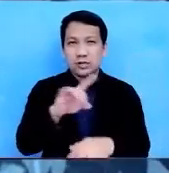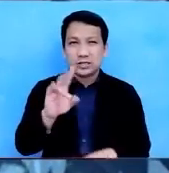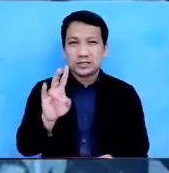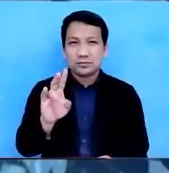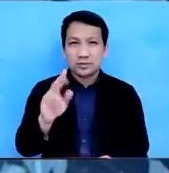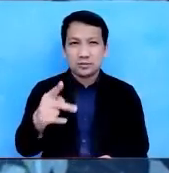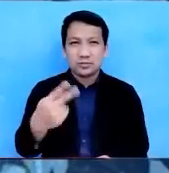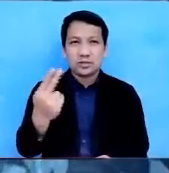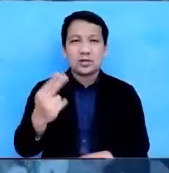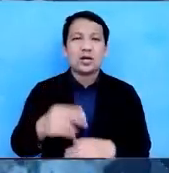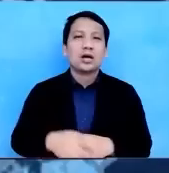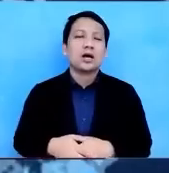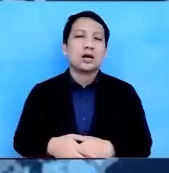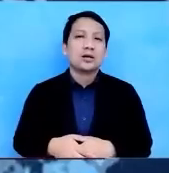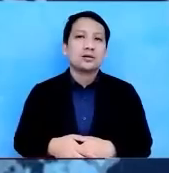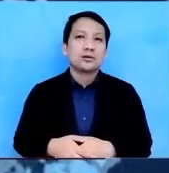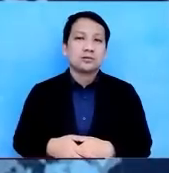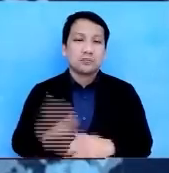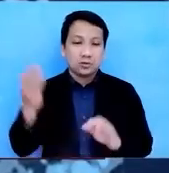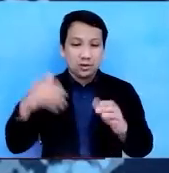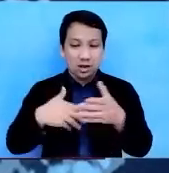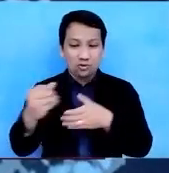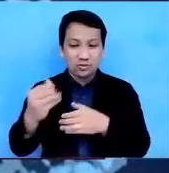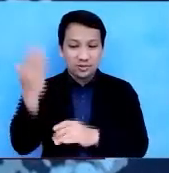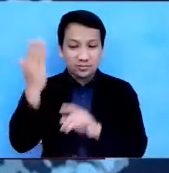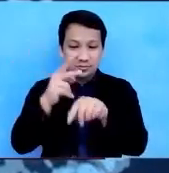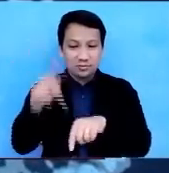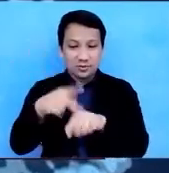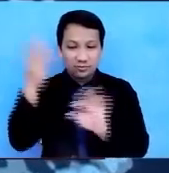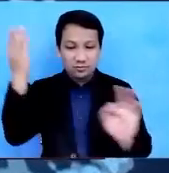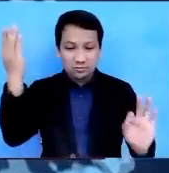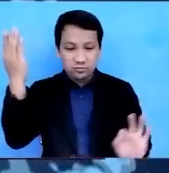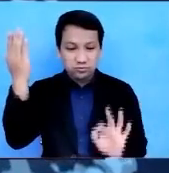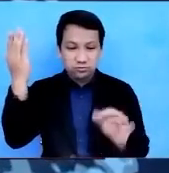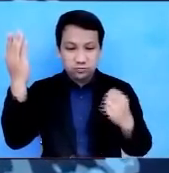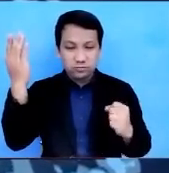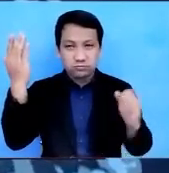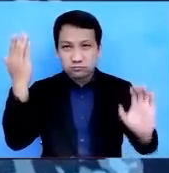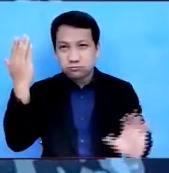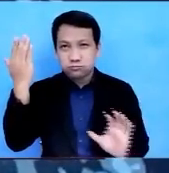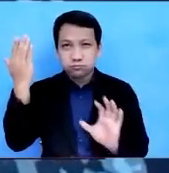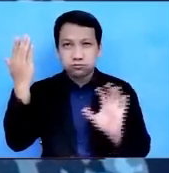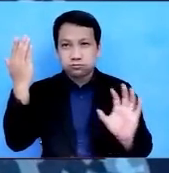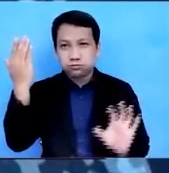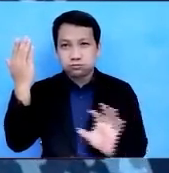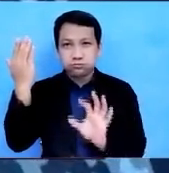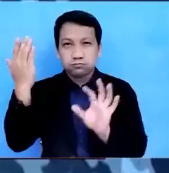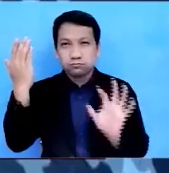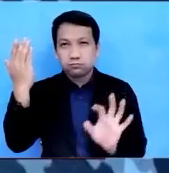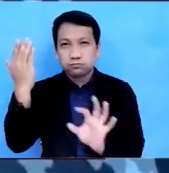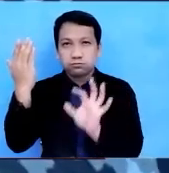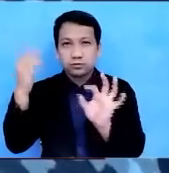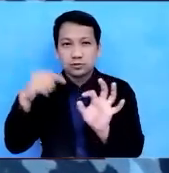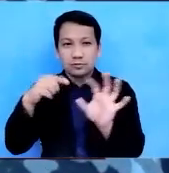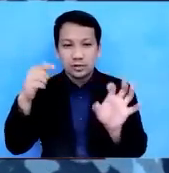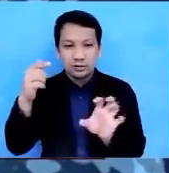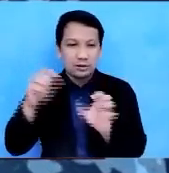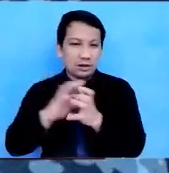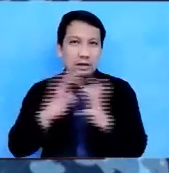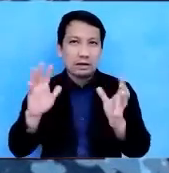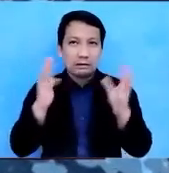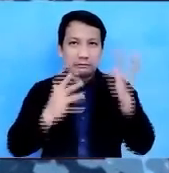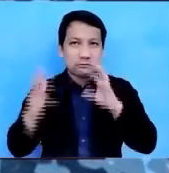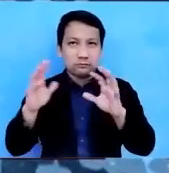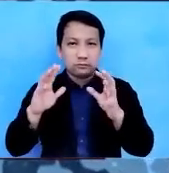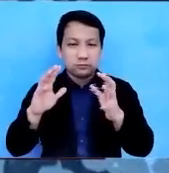170 kph. At dahil nasa Pacific Ocean pa ang bagyo, lalakas pa ito at posibleng tumungtong sa super typhoon category